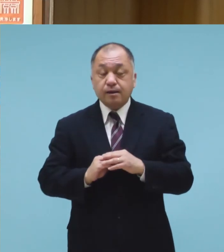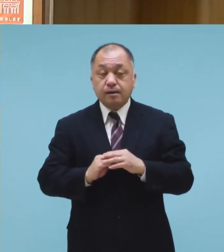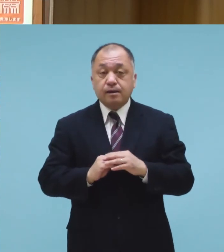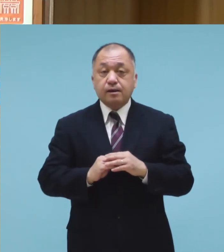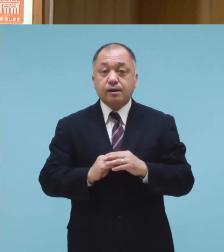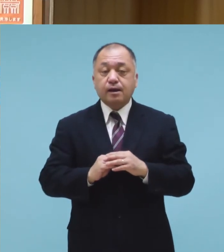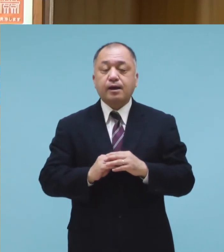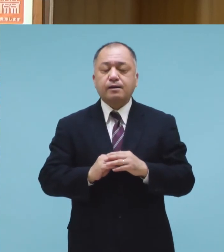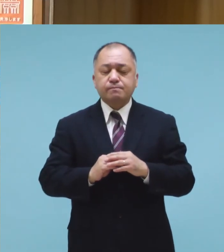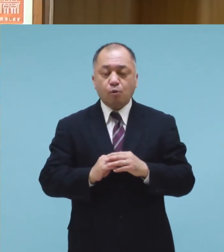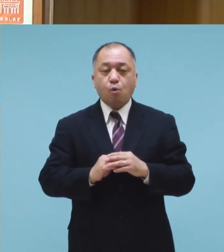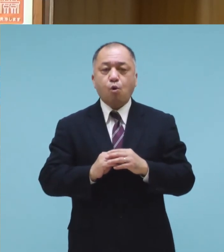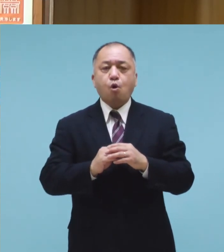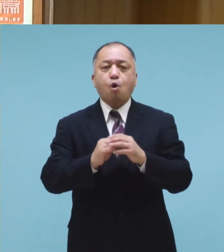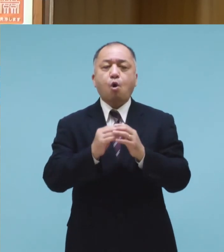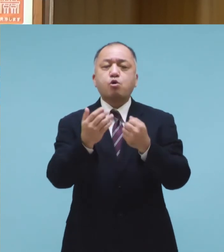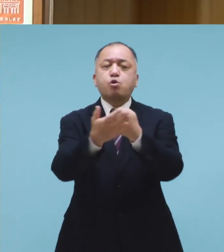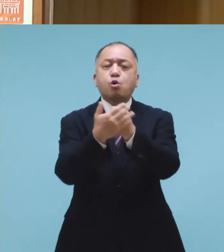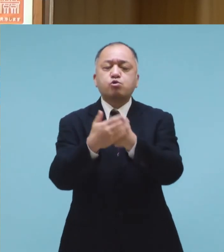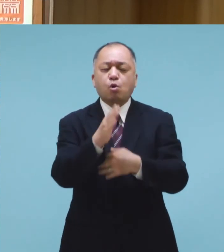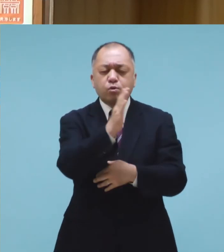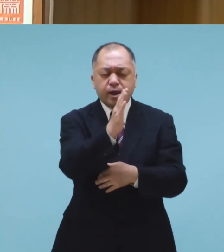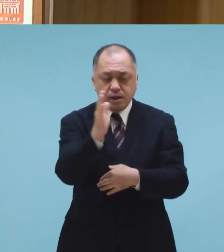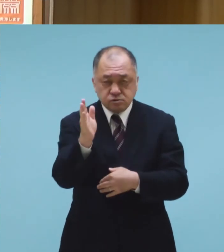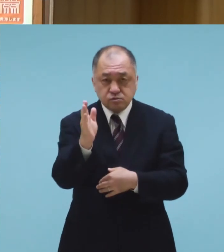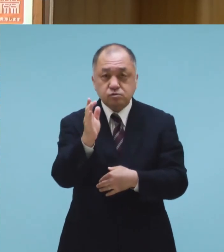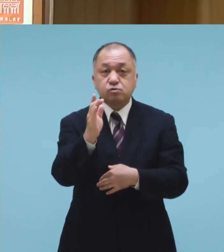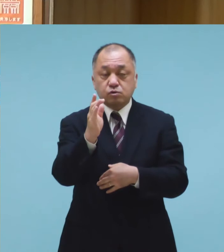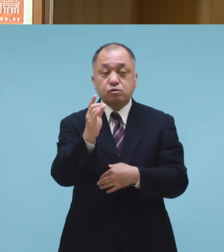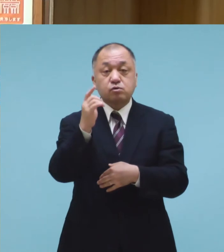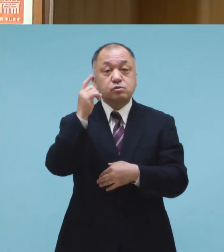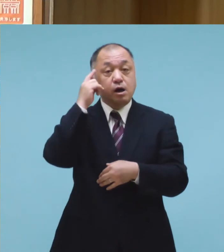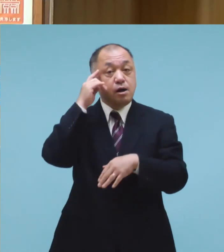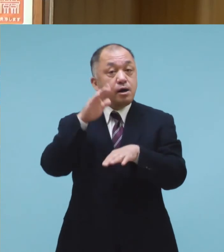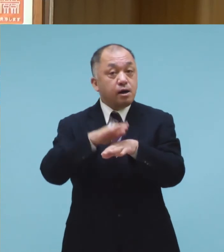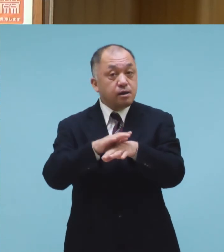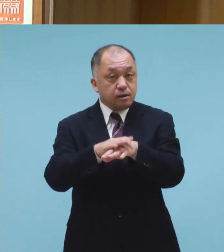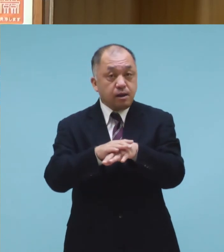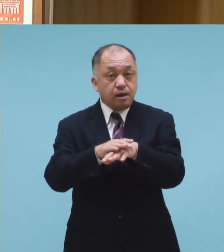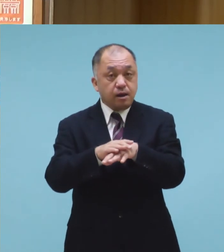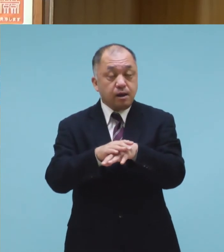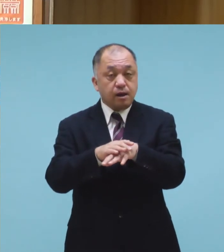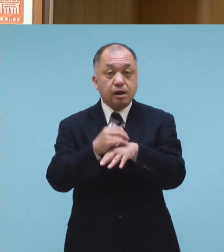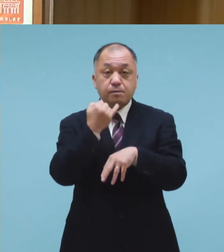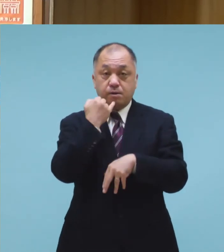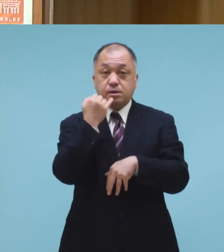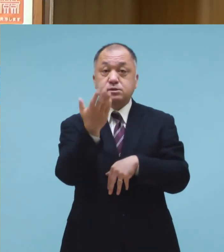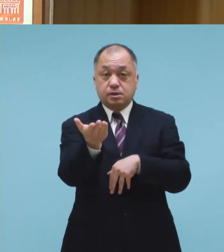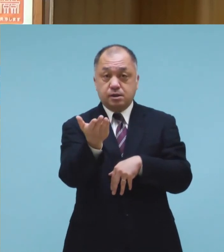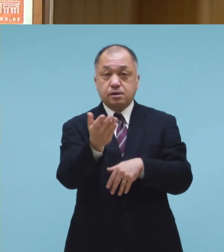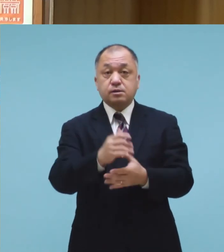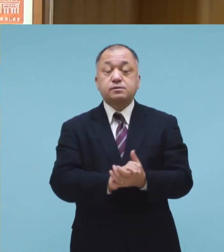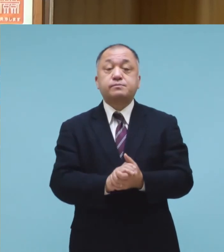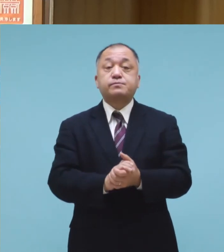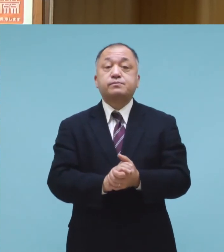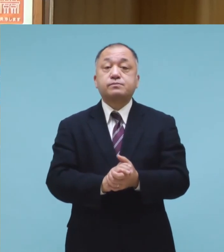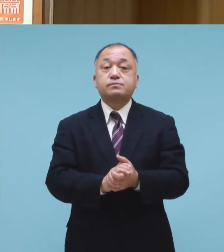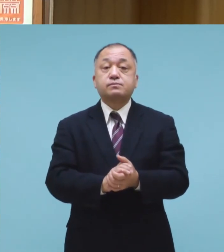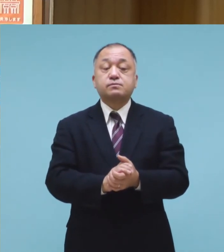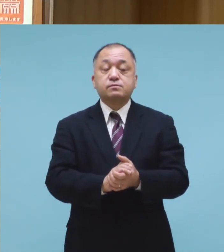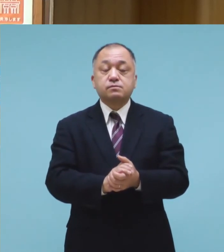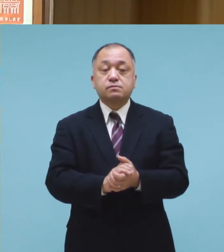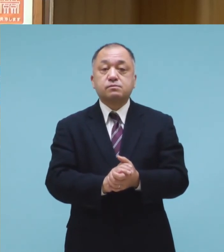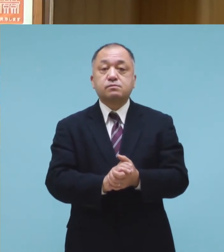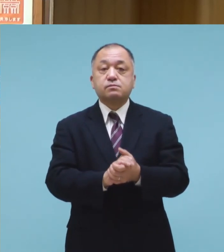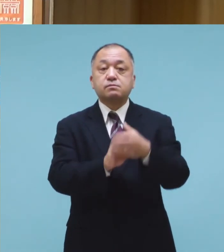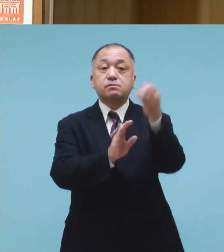お願いしていくというのがベースであるというそういうお考えでしょうか。 基本的にはその罰則などの議論